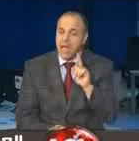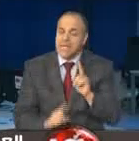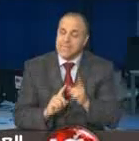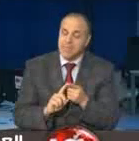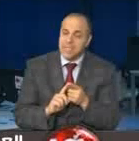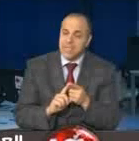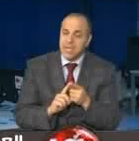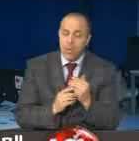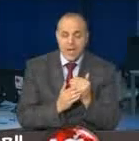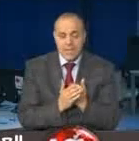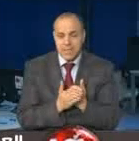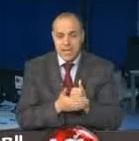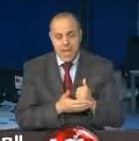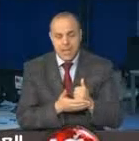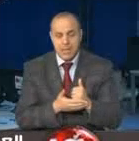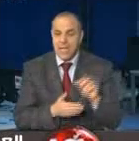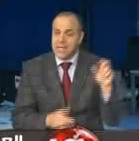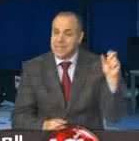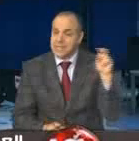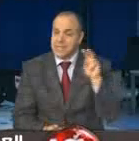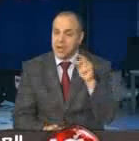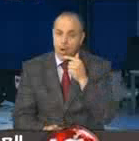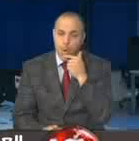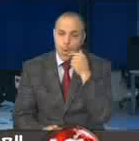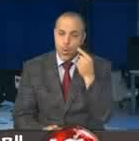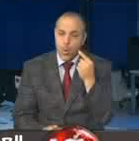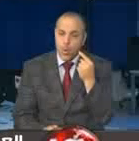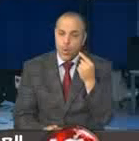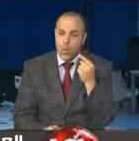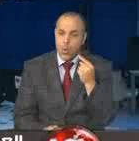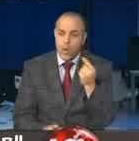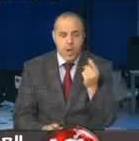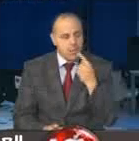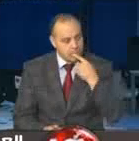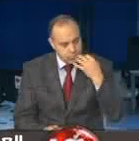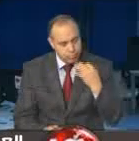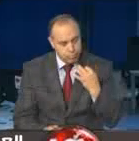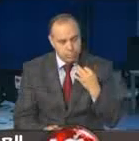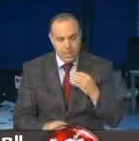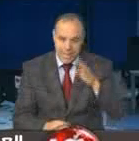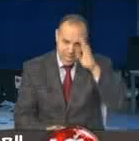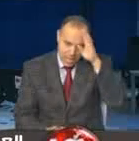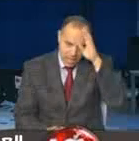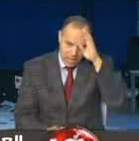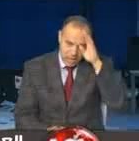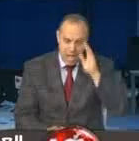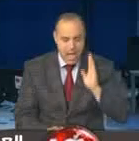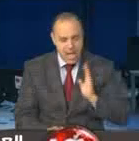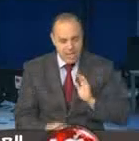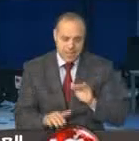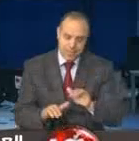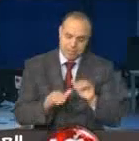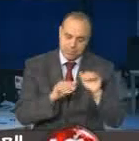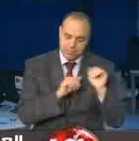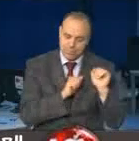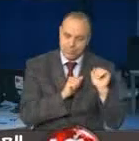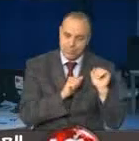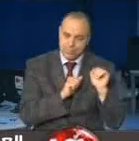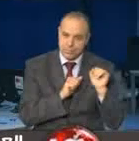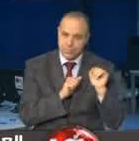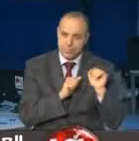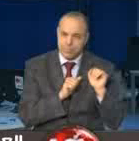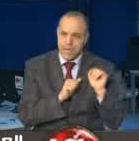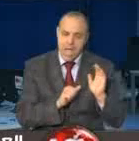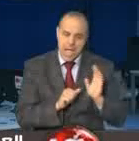سياسيا واقتصادي. زيارة استبقها المسؤول التركي بالتعهد لبغداد بسحب القوات التركية مع بداية